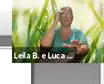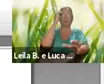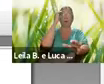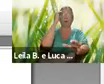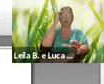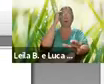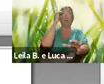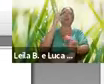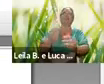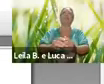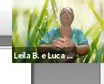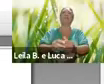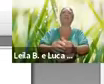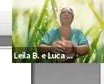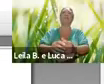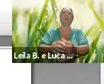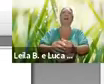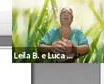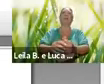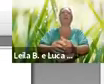energia.